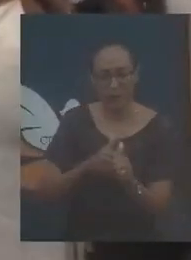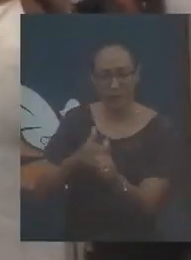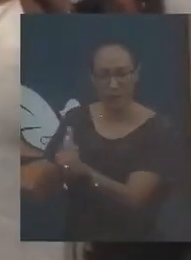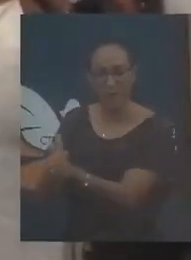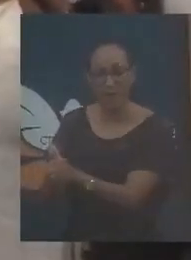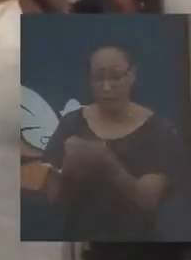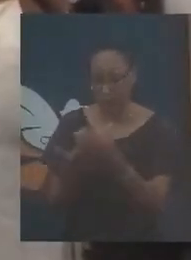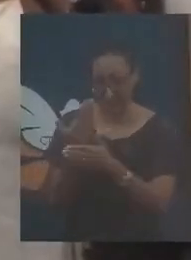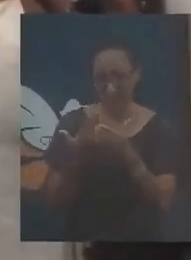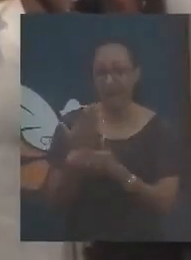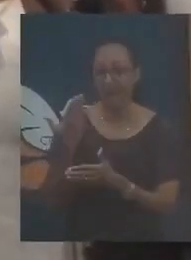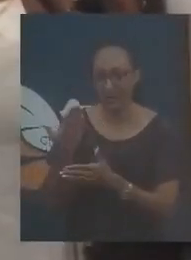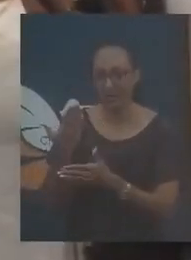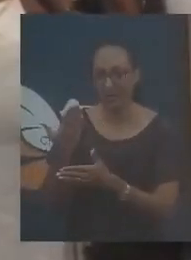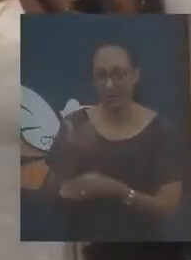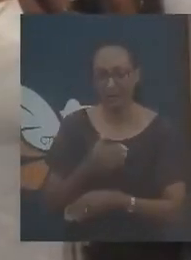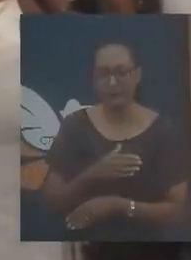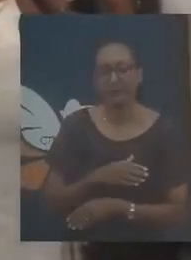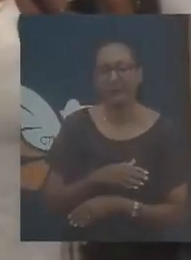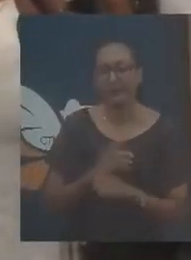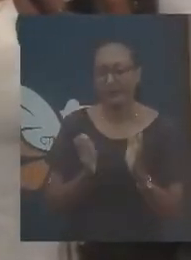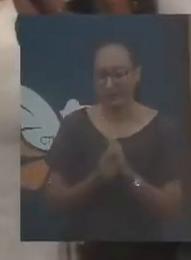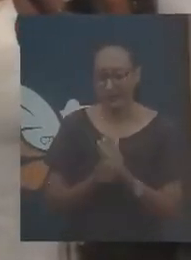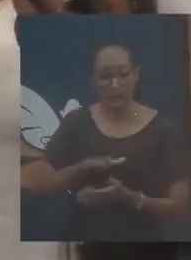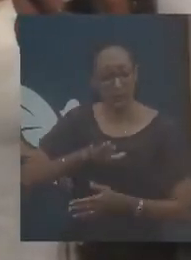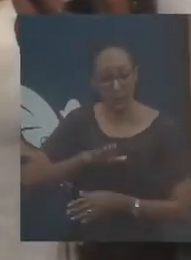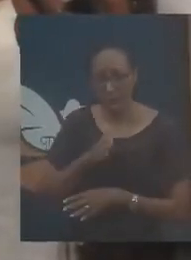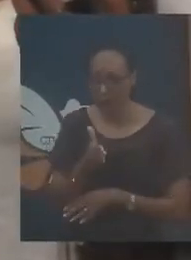matin. La date du 5 avril.